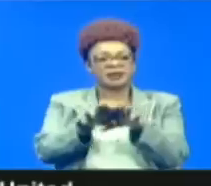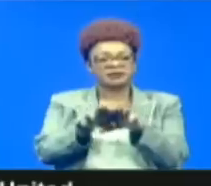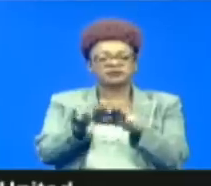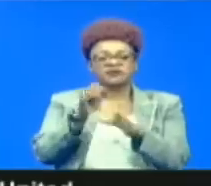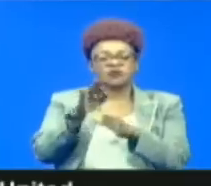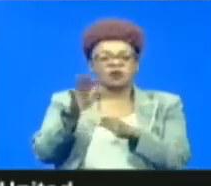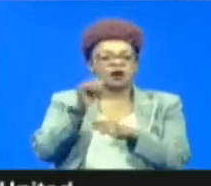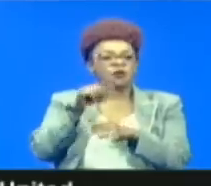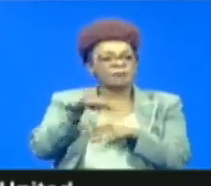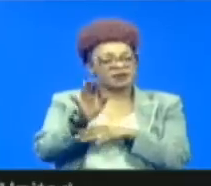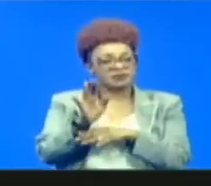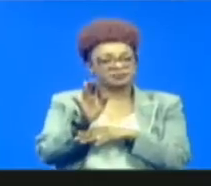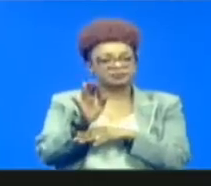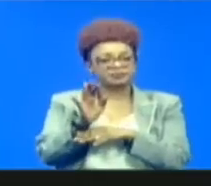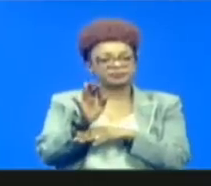yake.